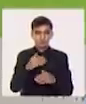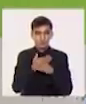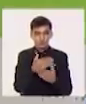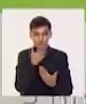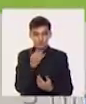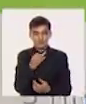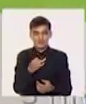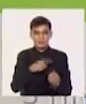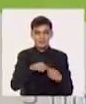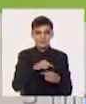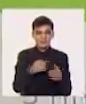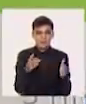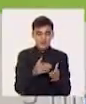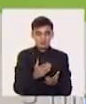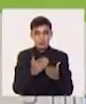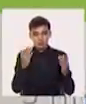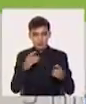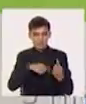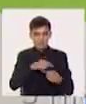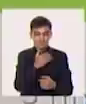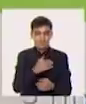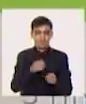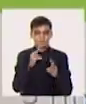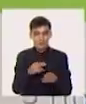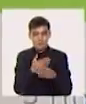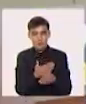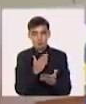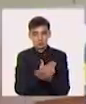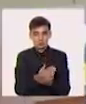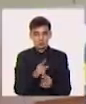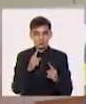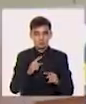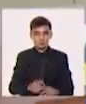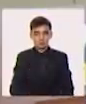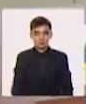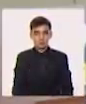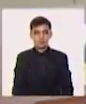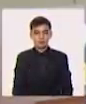шағын және орта бизнес өкілдерін қолдау мақсатында арнайы шаралар қабылданған.